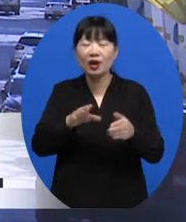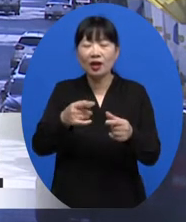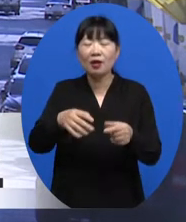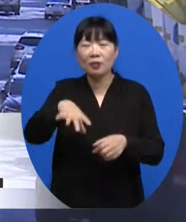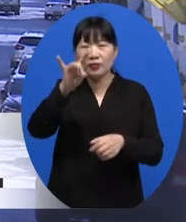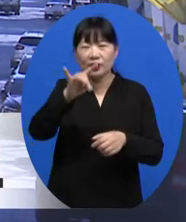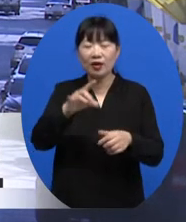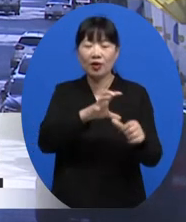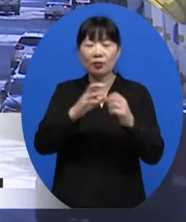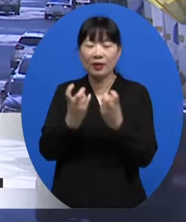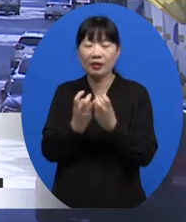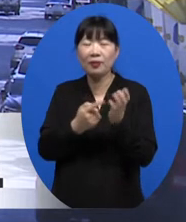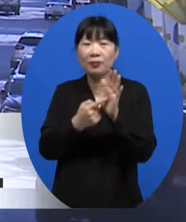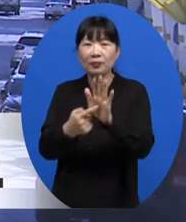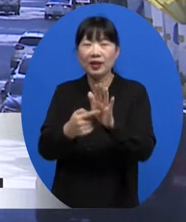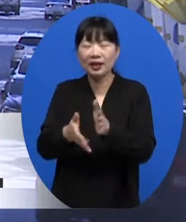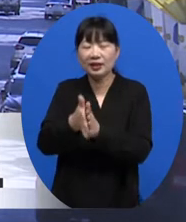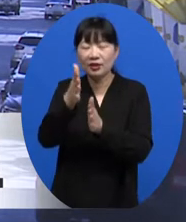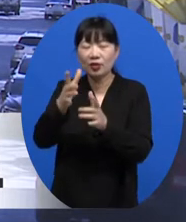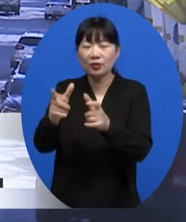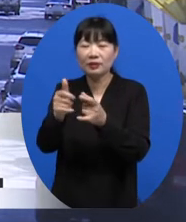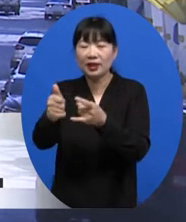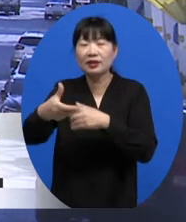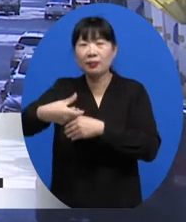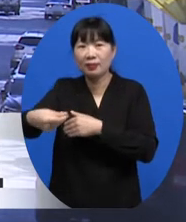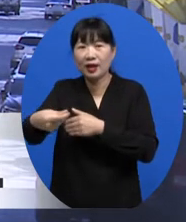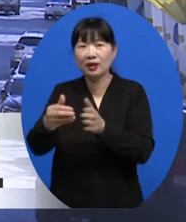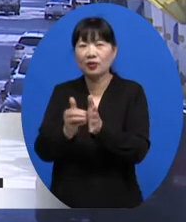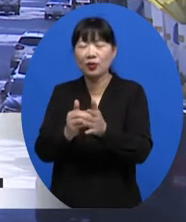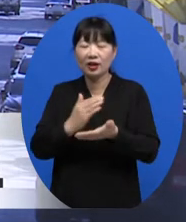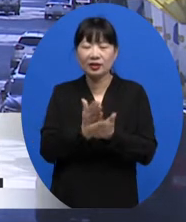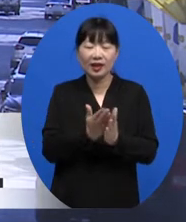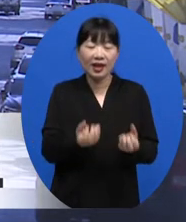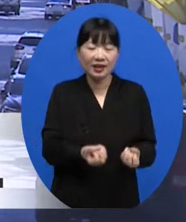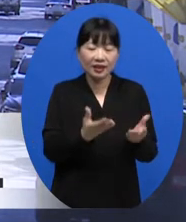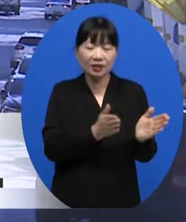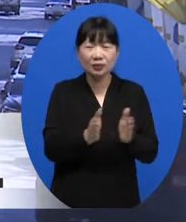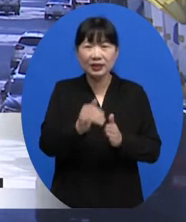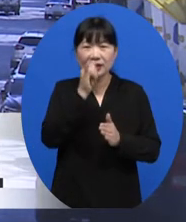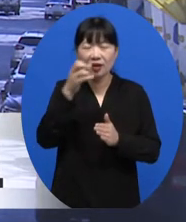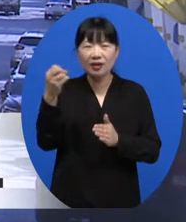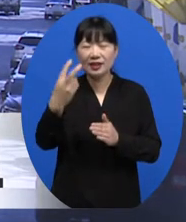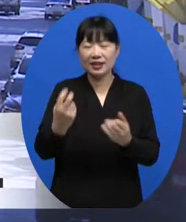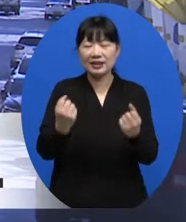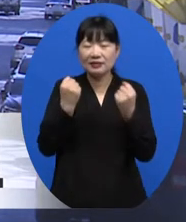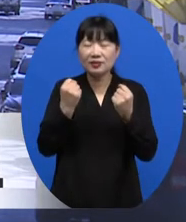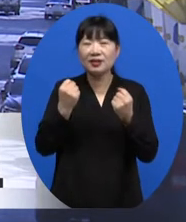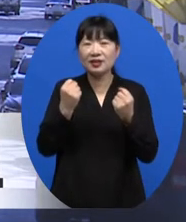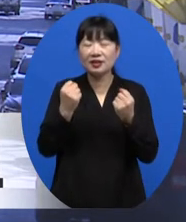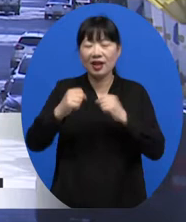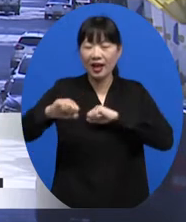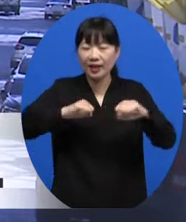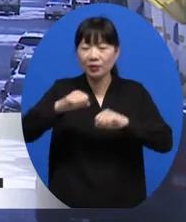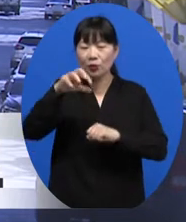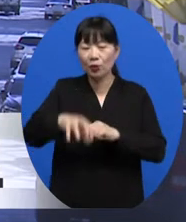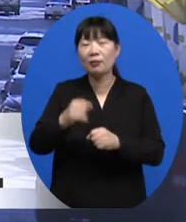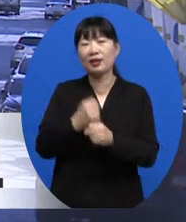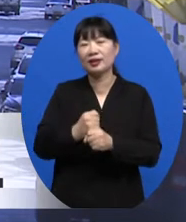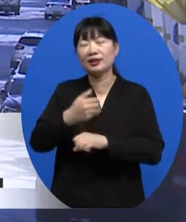방안을 내놨습니다. 시설을 도민에게 대관하고 다양한 행사를 개최해 다시 활력 넘치는 장소로 만들겠다는